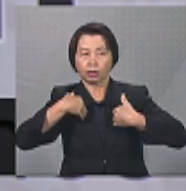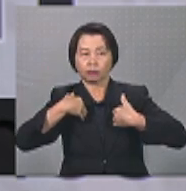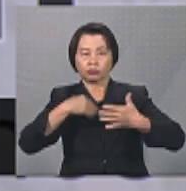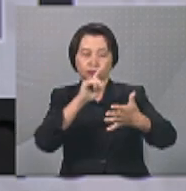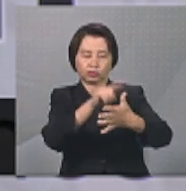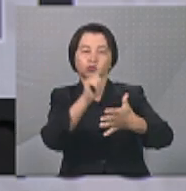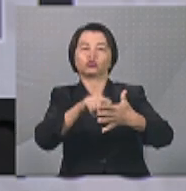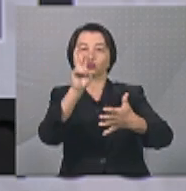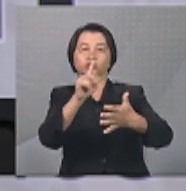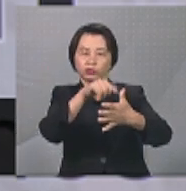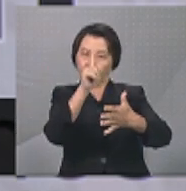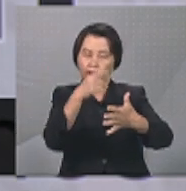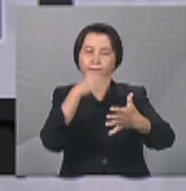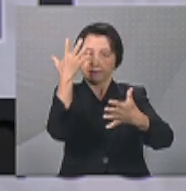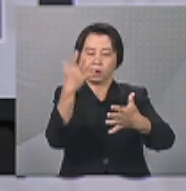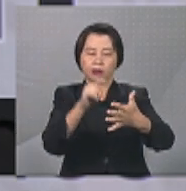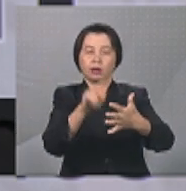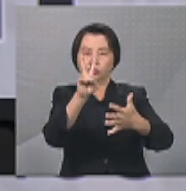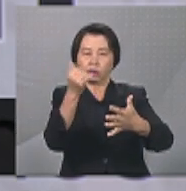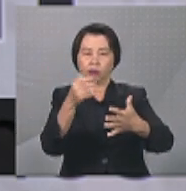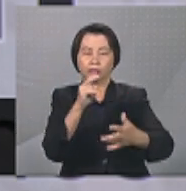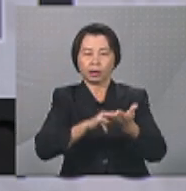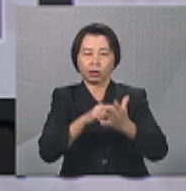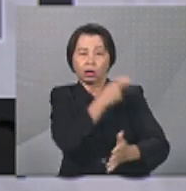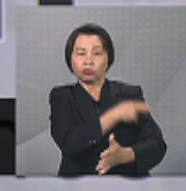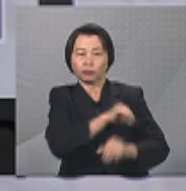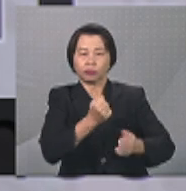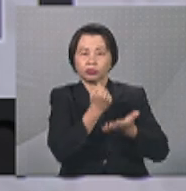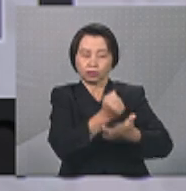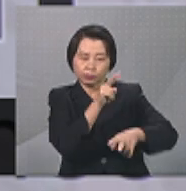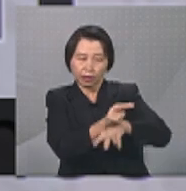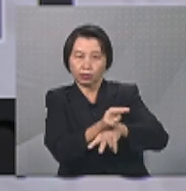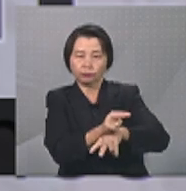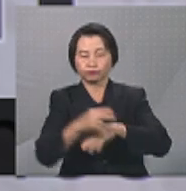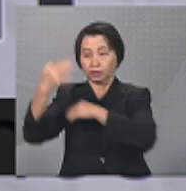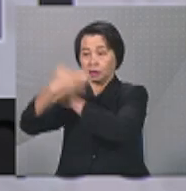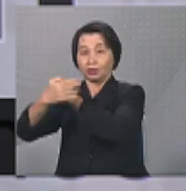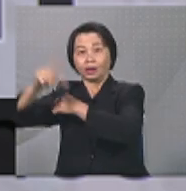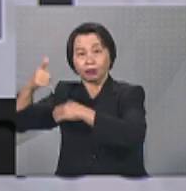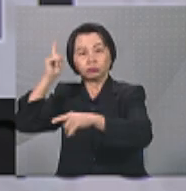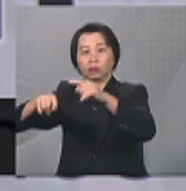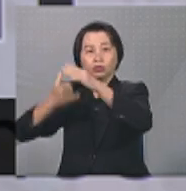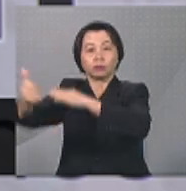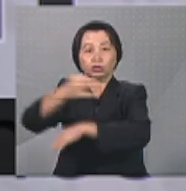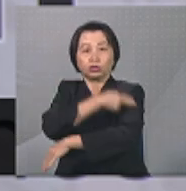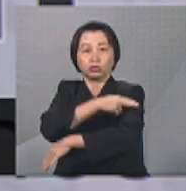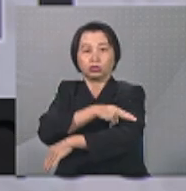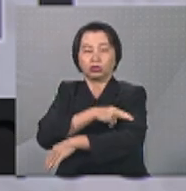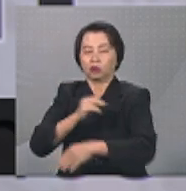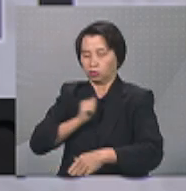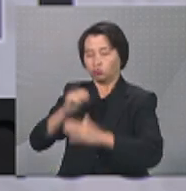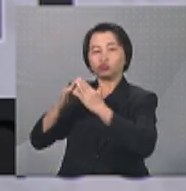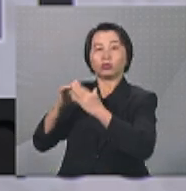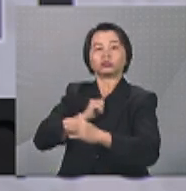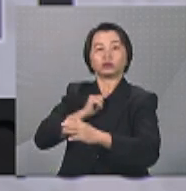dan 2. Berarti kita dapat pantau di hospital dan mungkin ada negara lain dia tak masuk ke hospital pun, dia pantau di rumah. Tapi